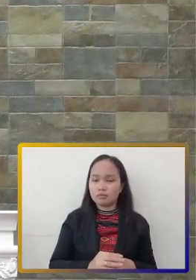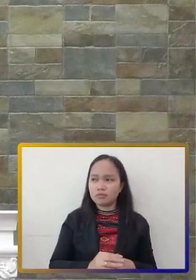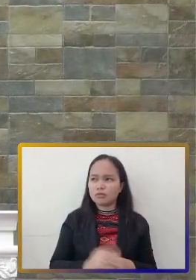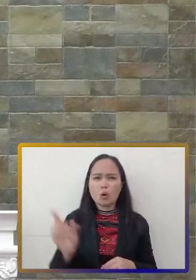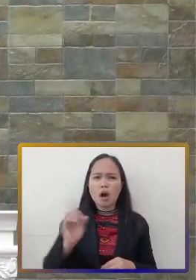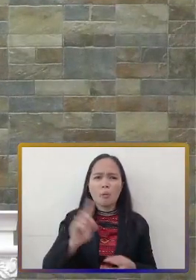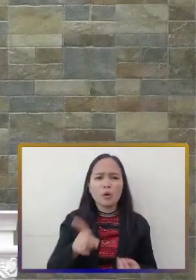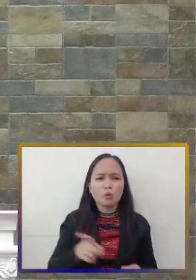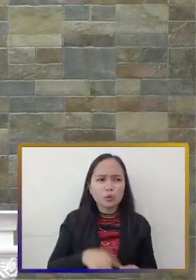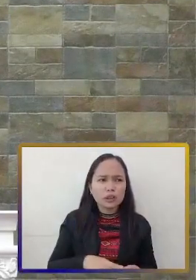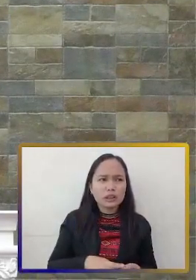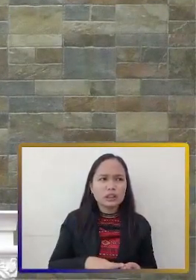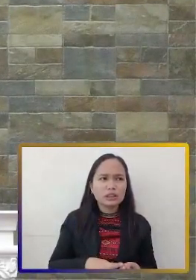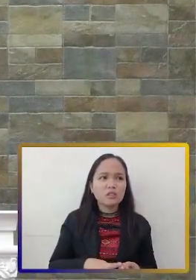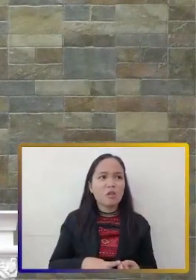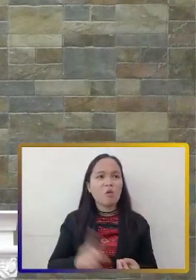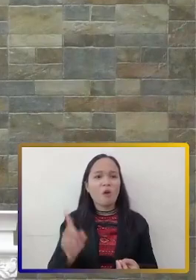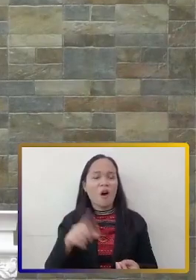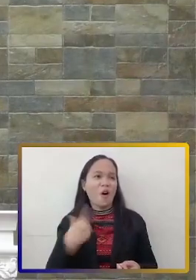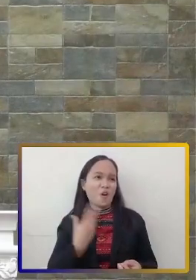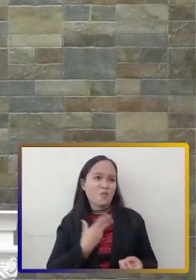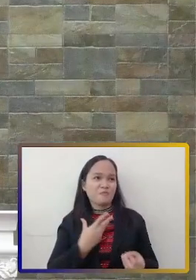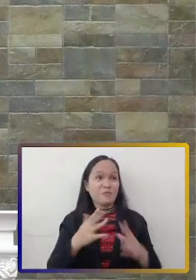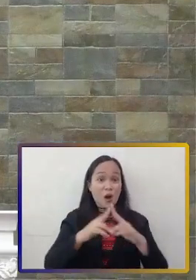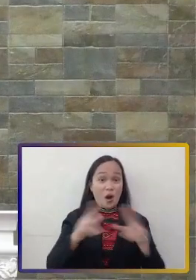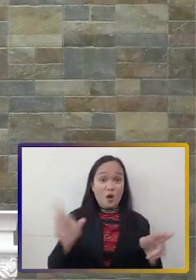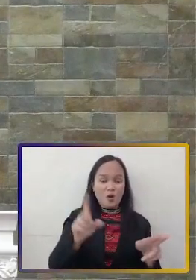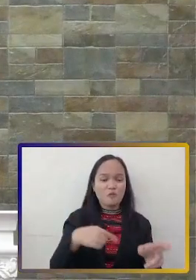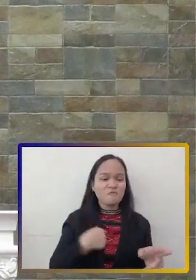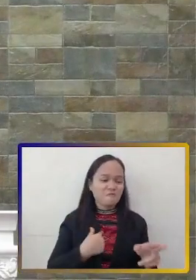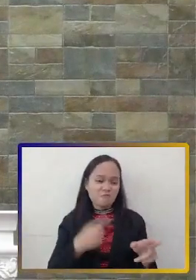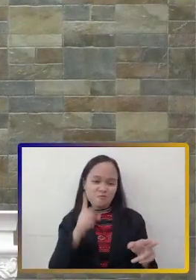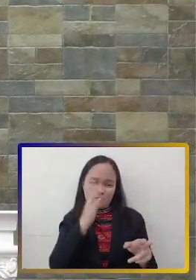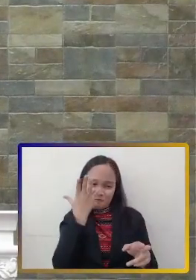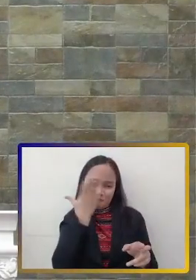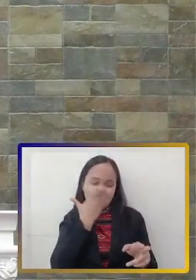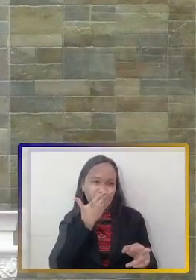Ano yun? Pagalingan ng gadget?